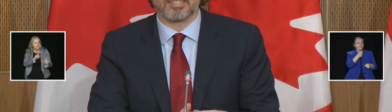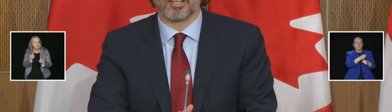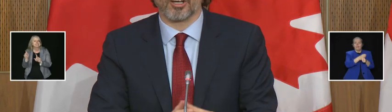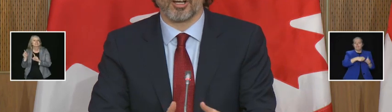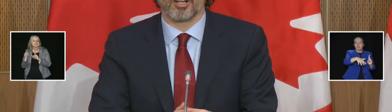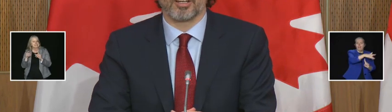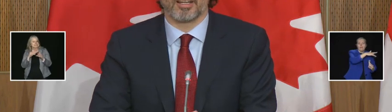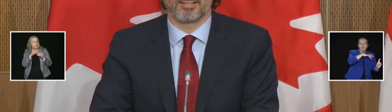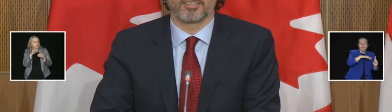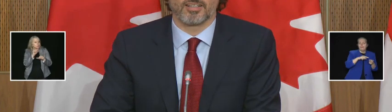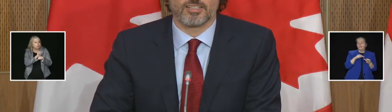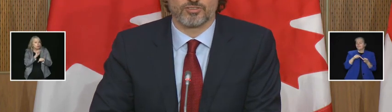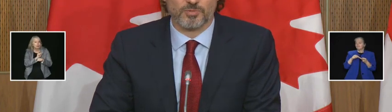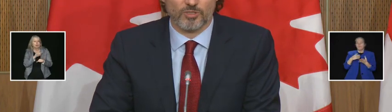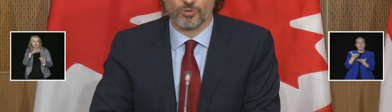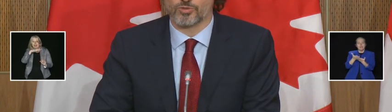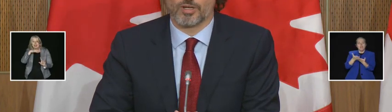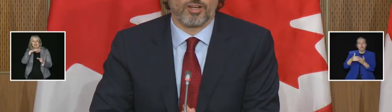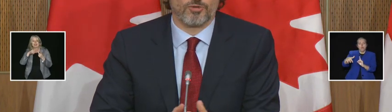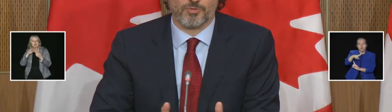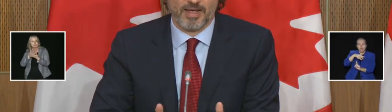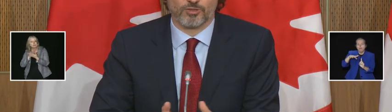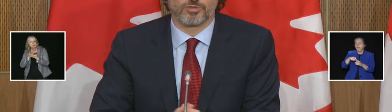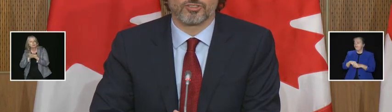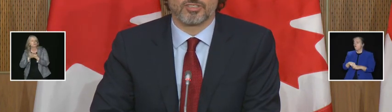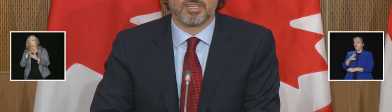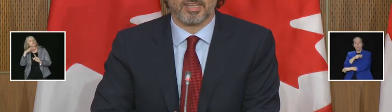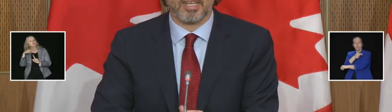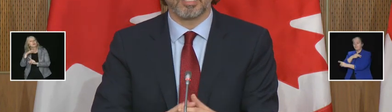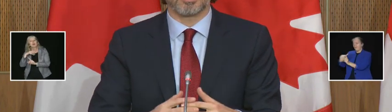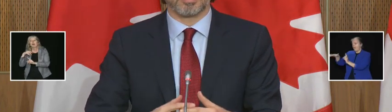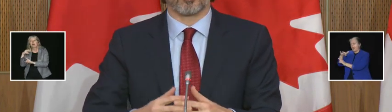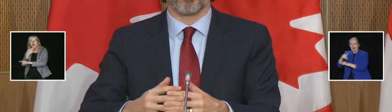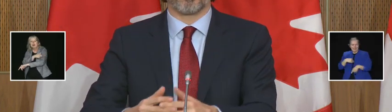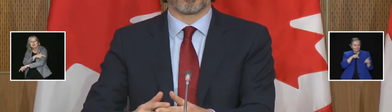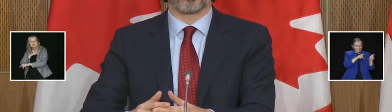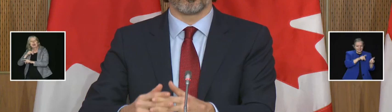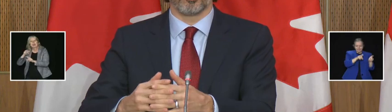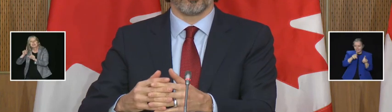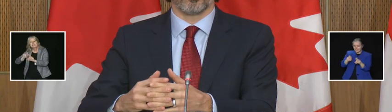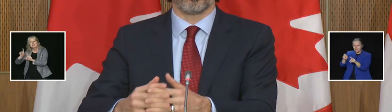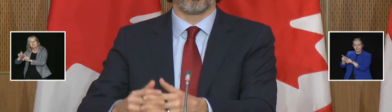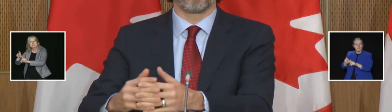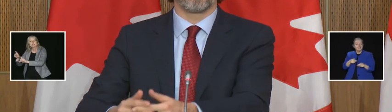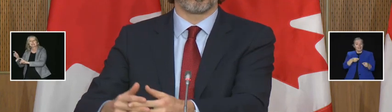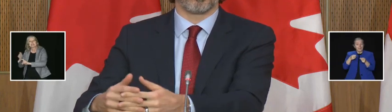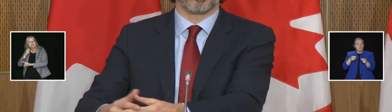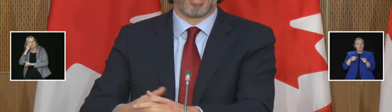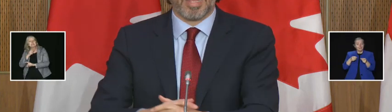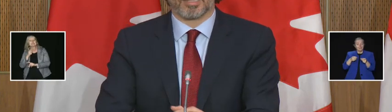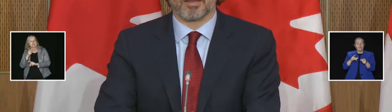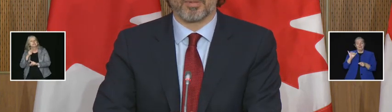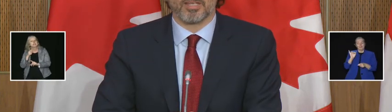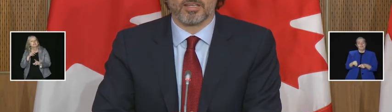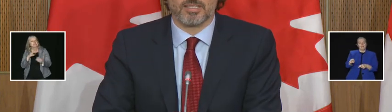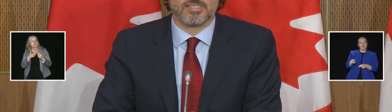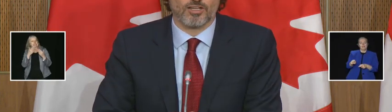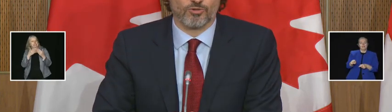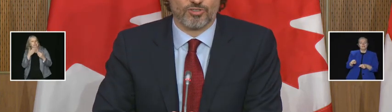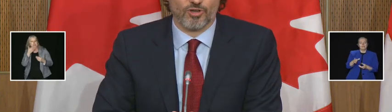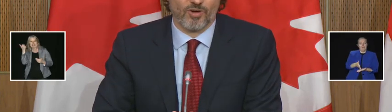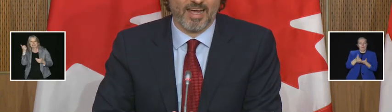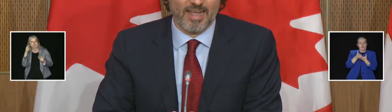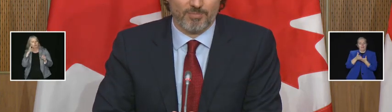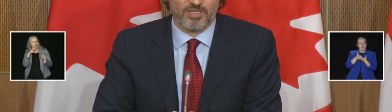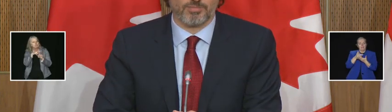les écoles dans les hôpitaux un peu partout en société c'est une façon de pouvoir attraper des